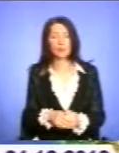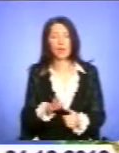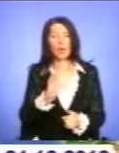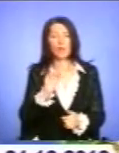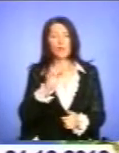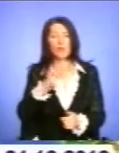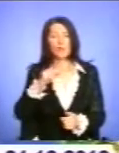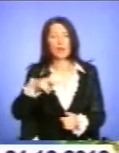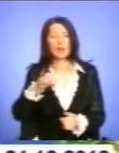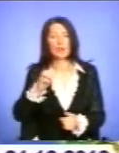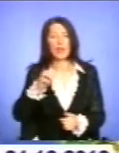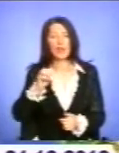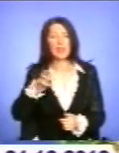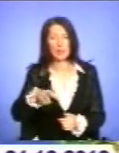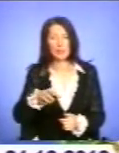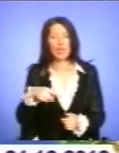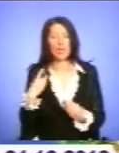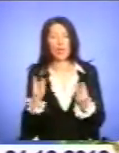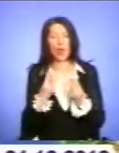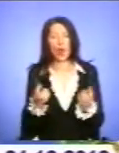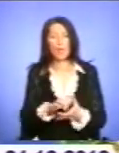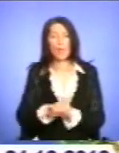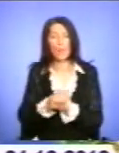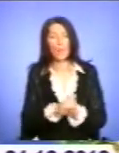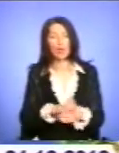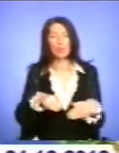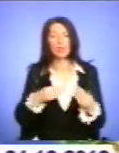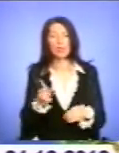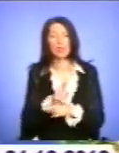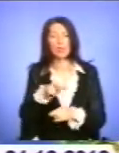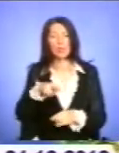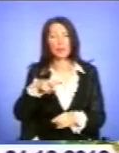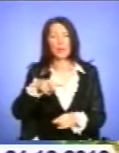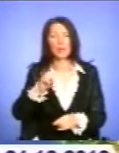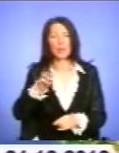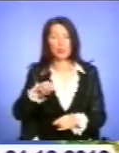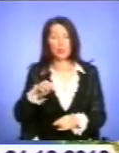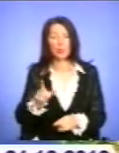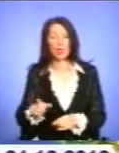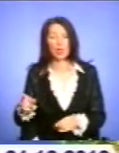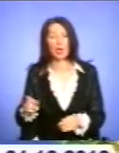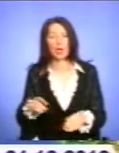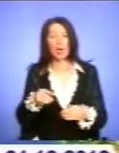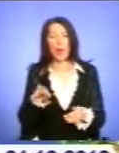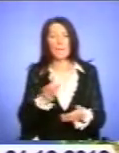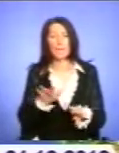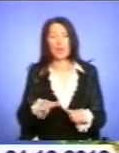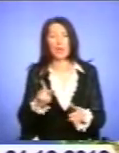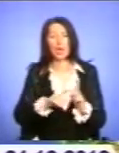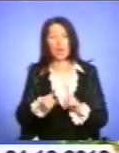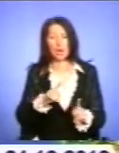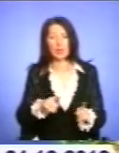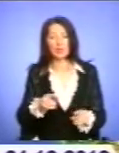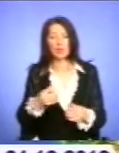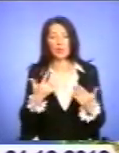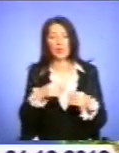Вифлеємський вогонь миру передали тернопільські пластуни місцевій владі. Національна скаутська організація України вже 15-й рік бере